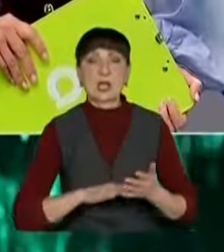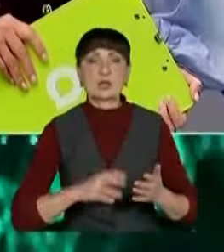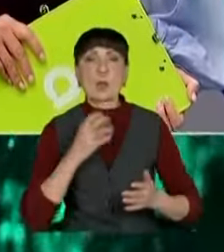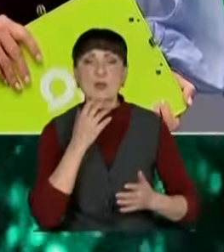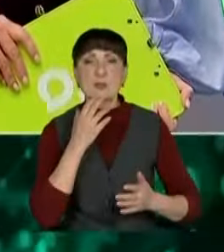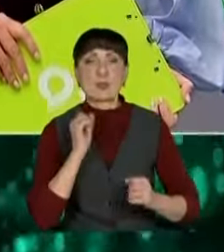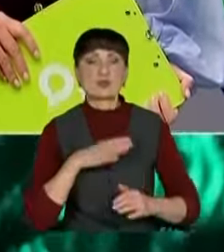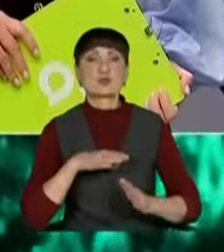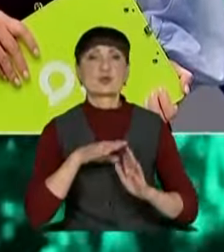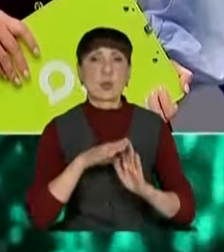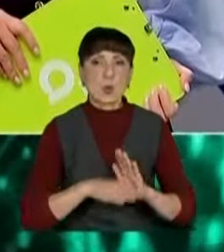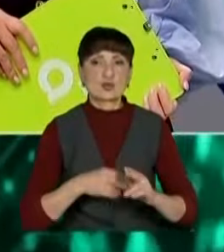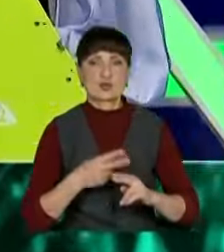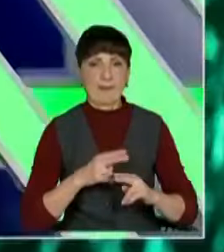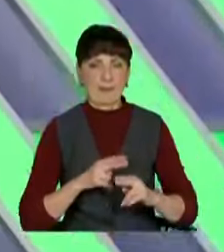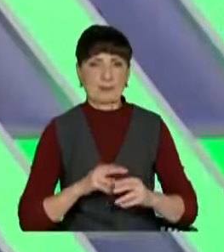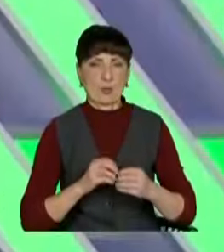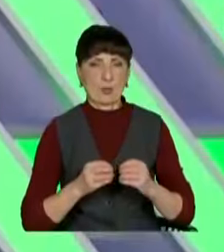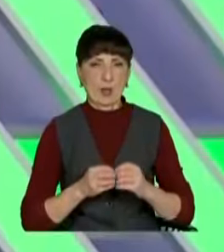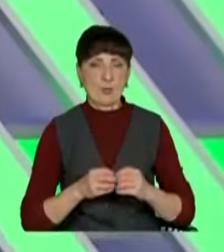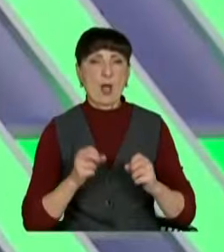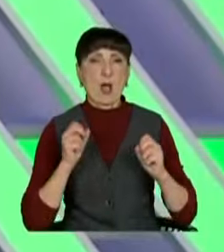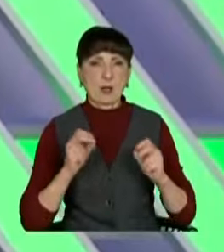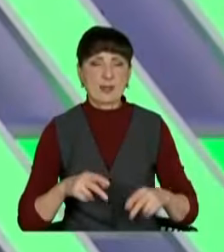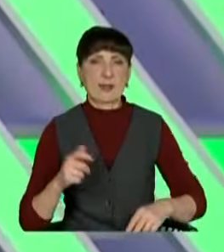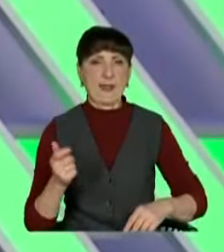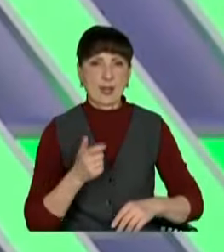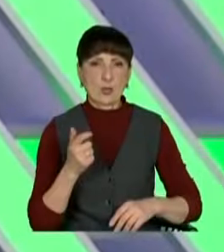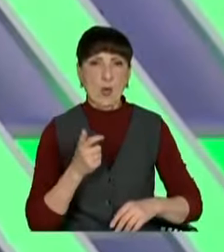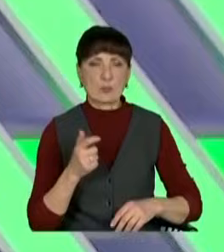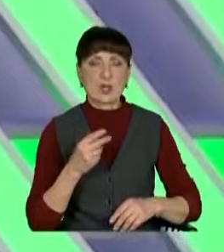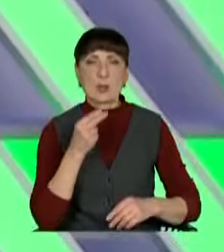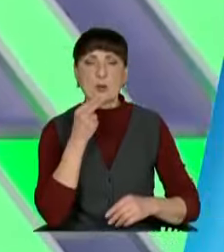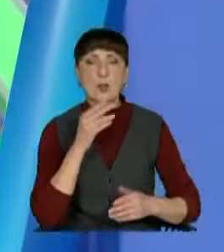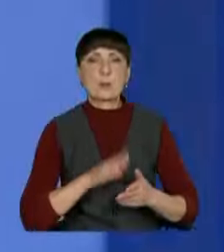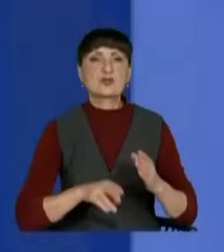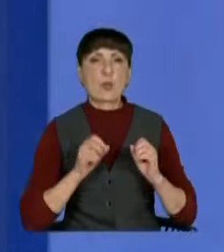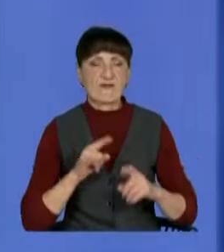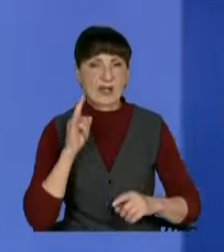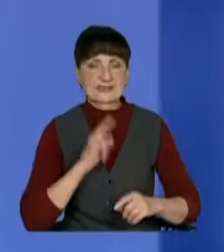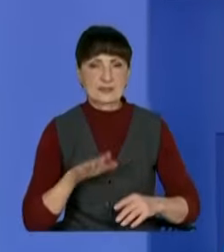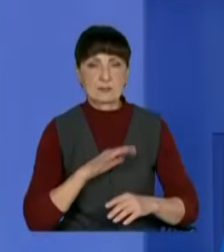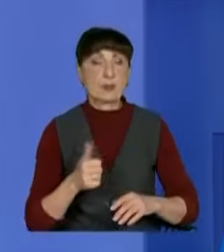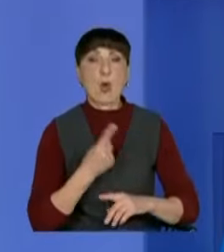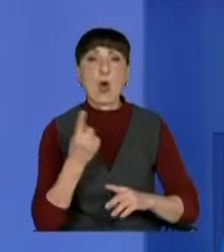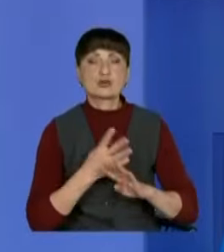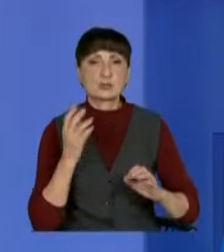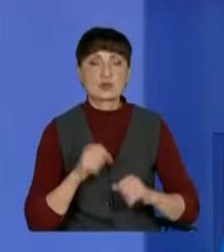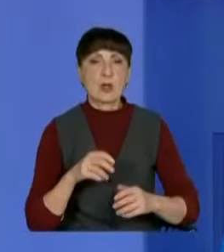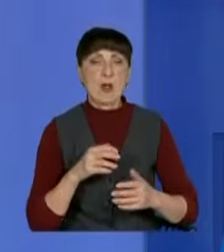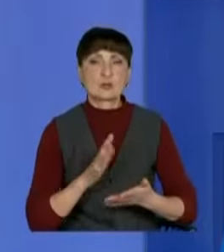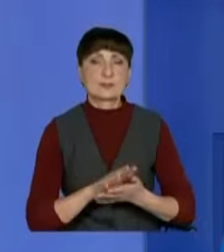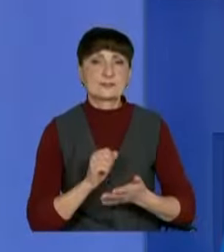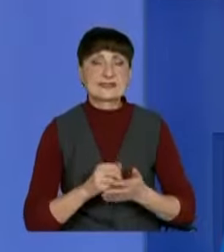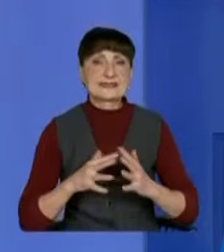потепление может усугубить эти тенденции, создавая угрозы для экономики и продовольственной безопасности. В первую очередь может пострадать